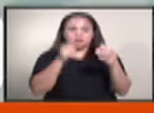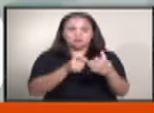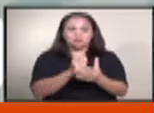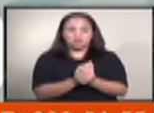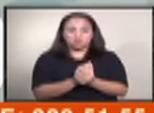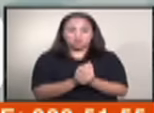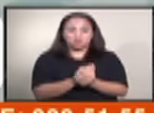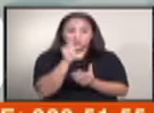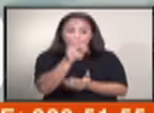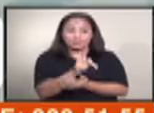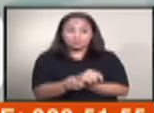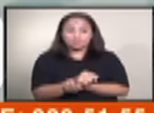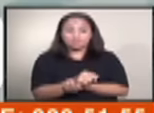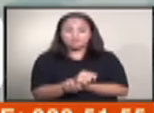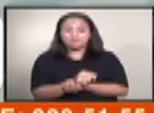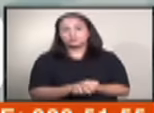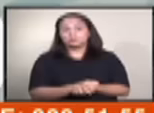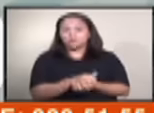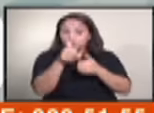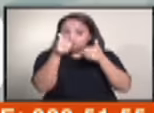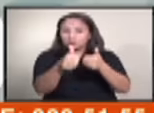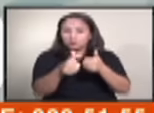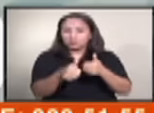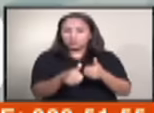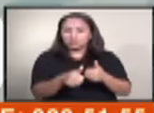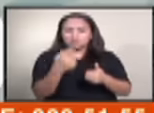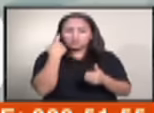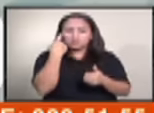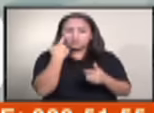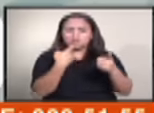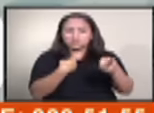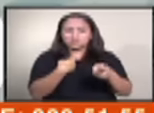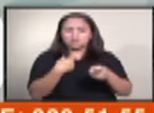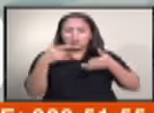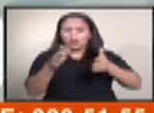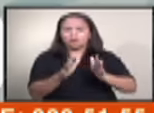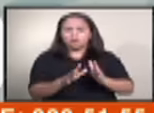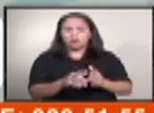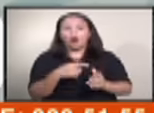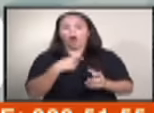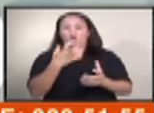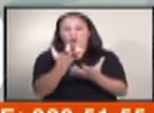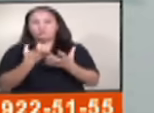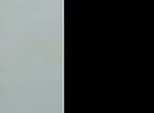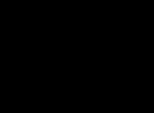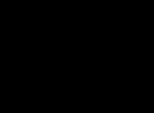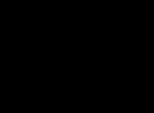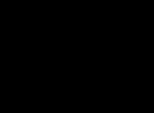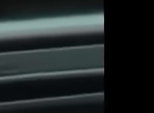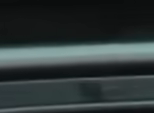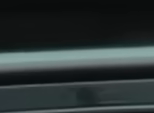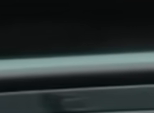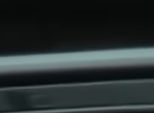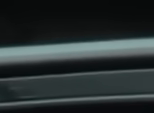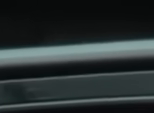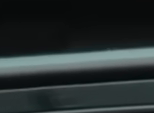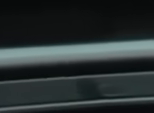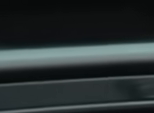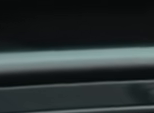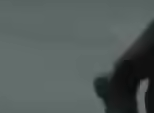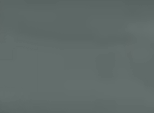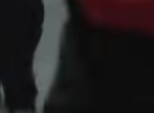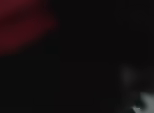po. Okay na sa'yo yan? Opo. Sana kanina pumayag ka sa santong dasalan. Gusto mo pala santong paspasa. Ikaw naman.